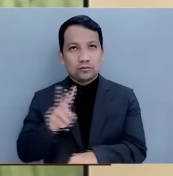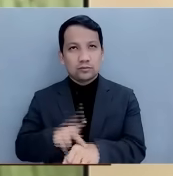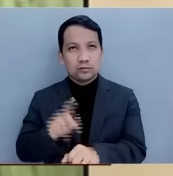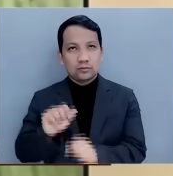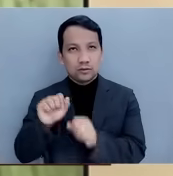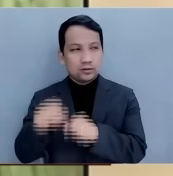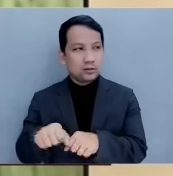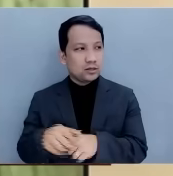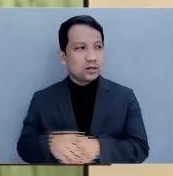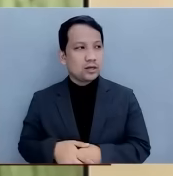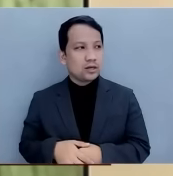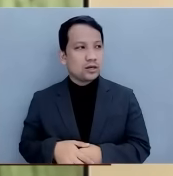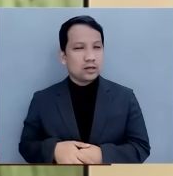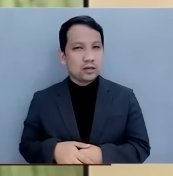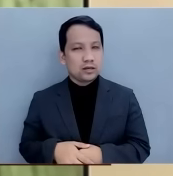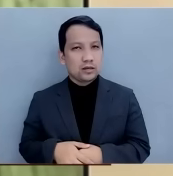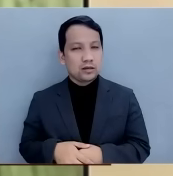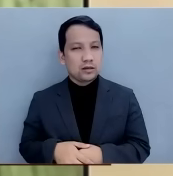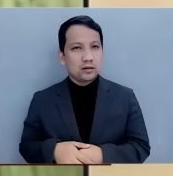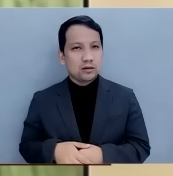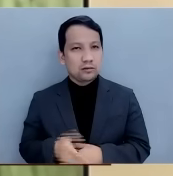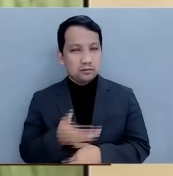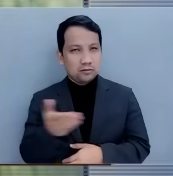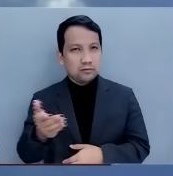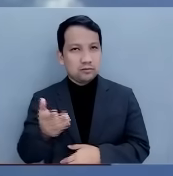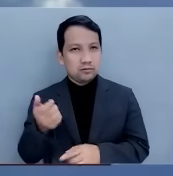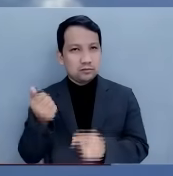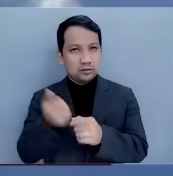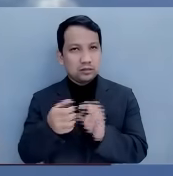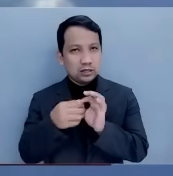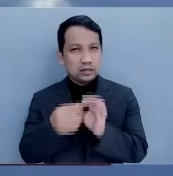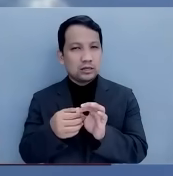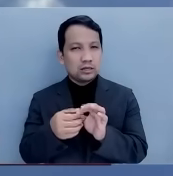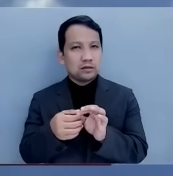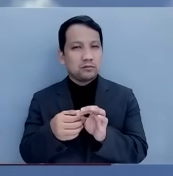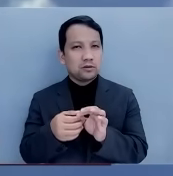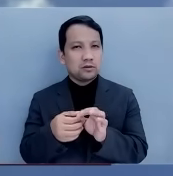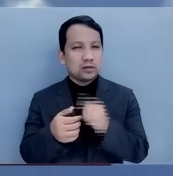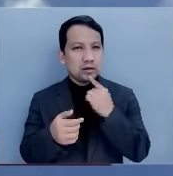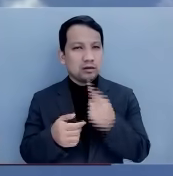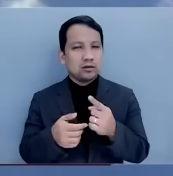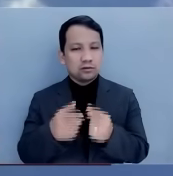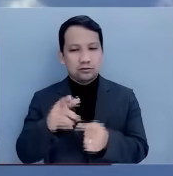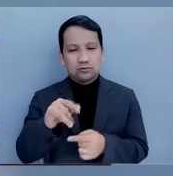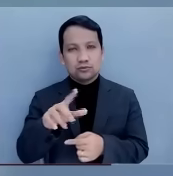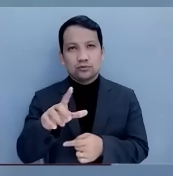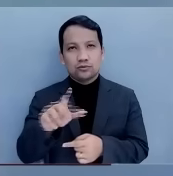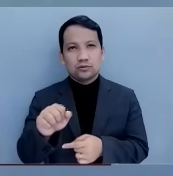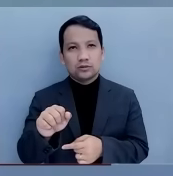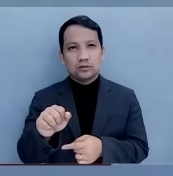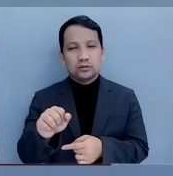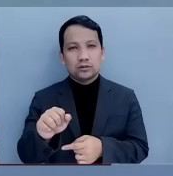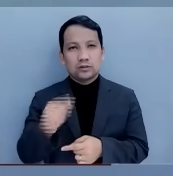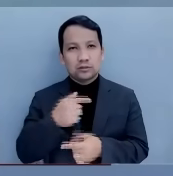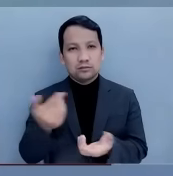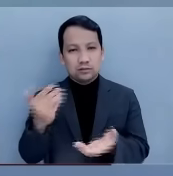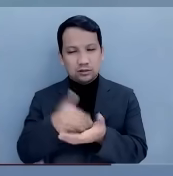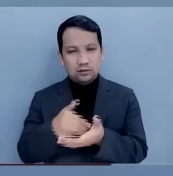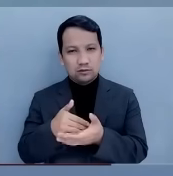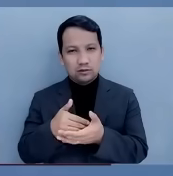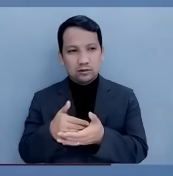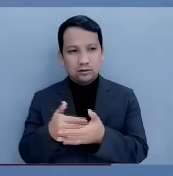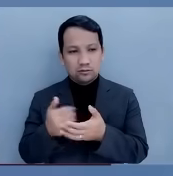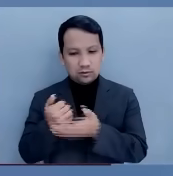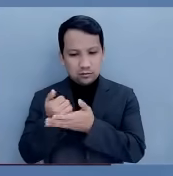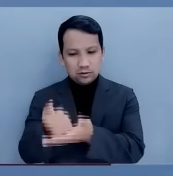area, is that they're also very aggressive there. Sabi ni Custodio, malaking bagay ang muling pakikipagtulungan sa Amerika